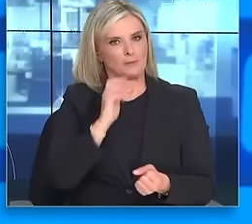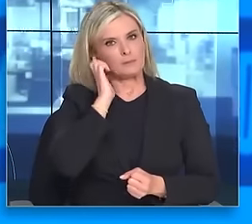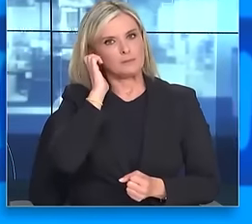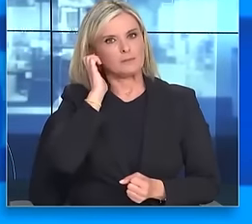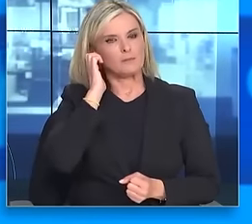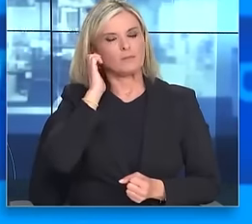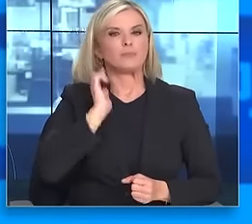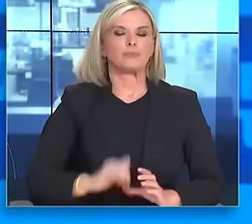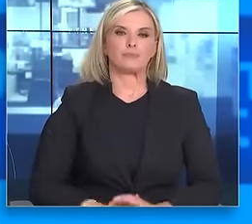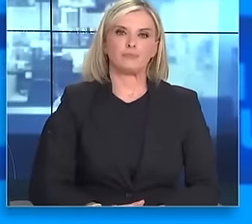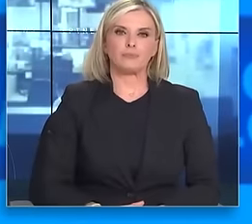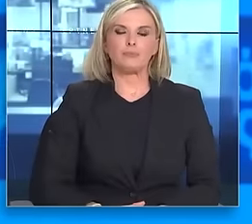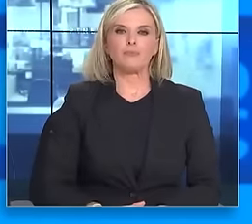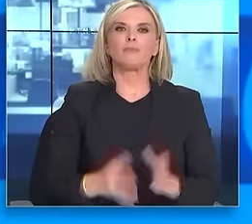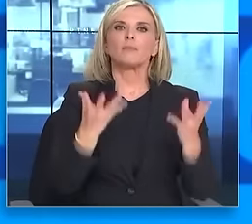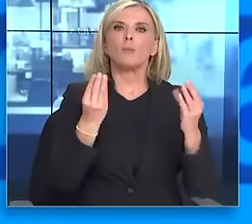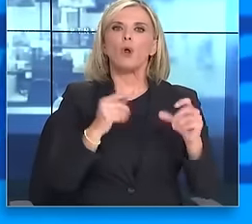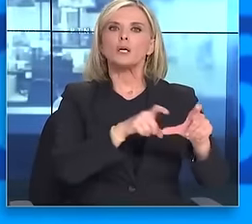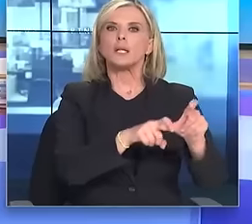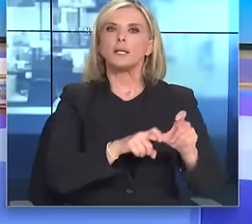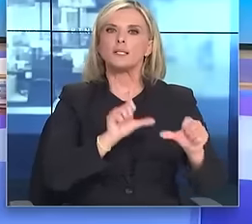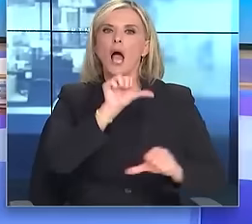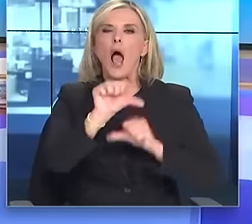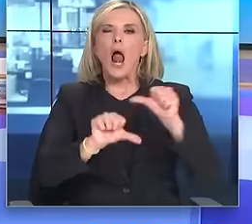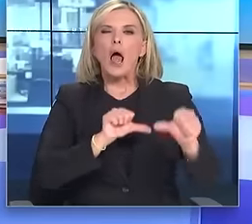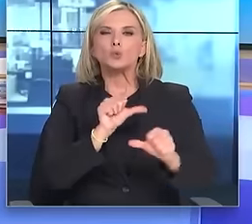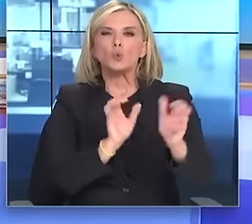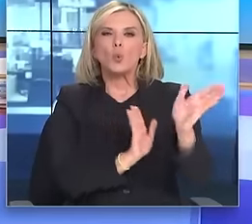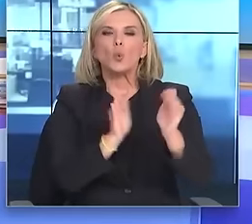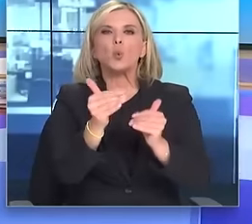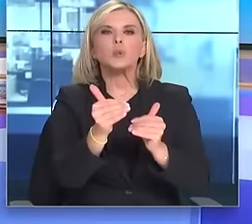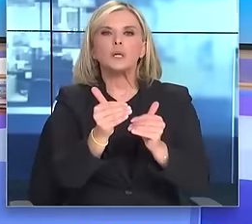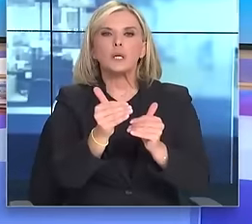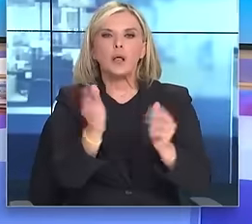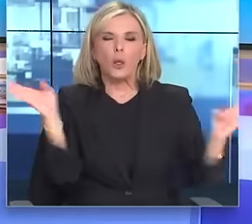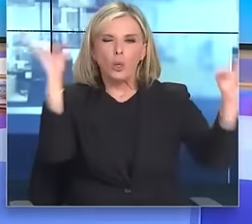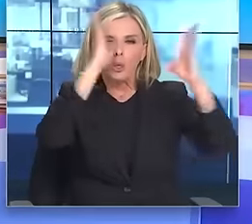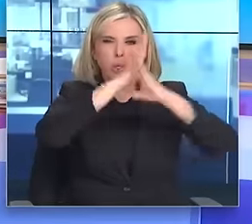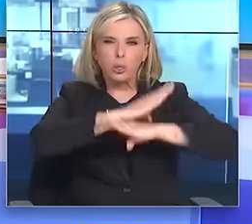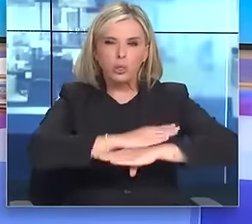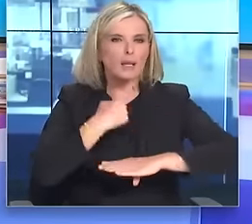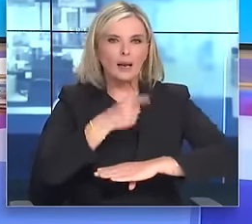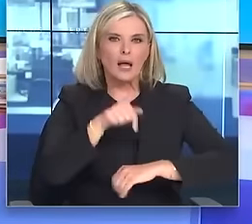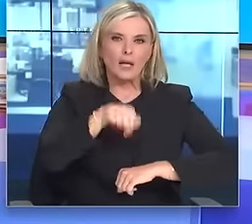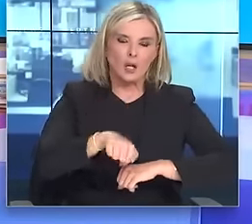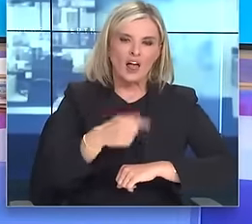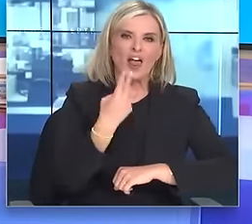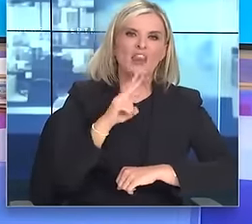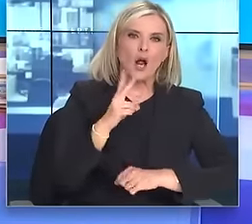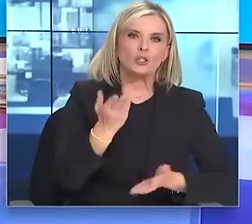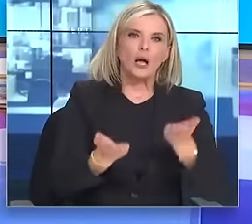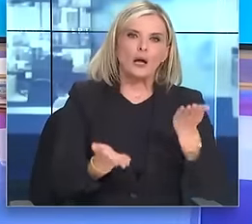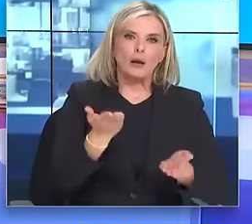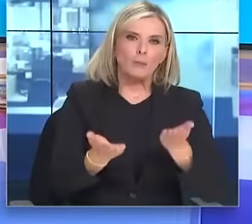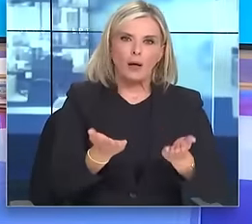και βλέπουμε ότι κάνουν πολλές εταιρείες? Αλλάζουν συσκευασίες. Το ίδιο προϊόν, εκεί που ήταν 200 γράμματα, τώρα είναι 180.